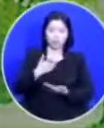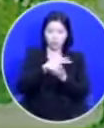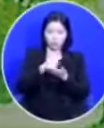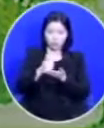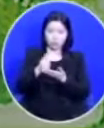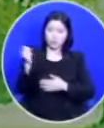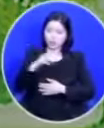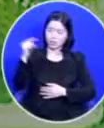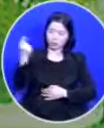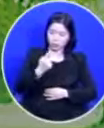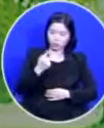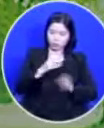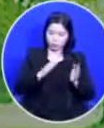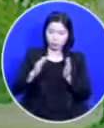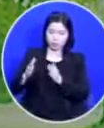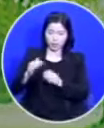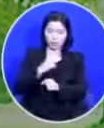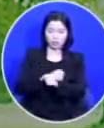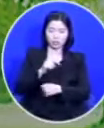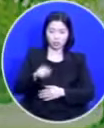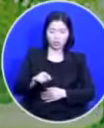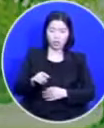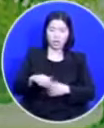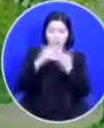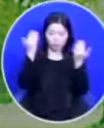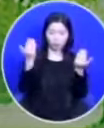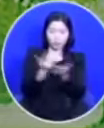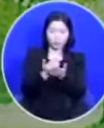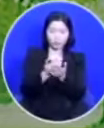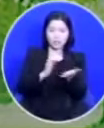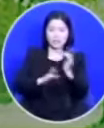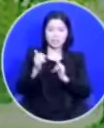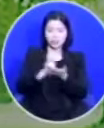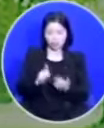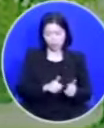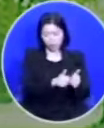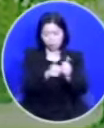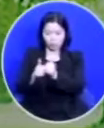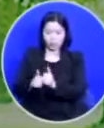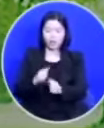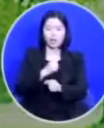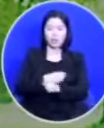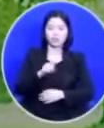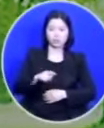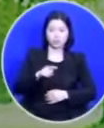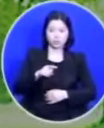재림을 준비하는 것 전부 다 예수님과 동영 않은 것이 핵심입니다